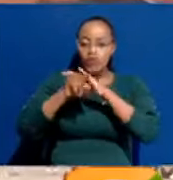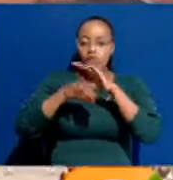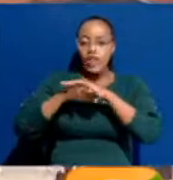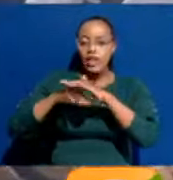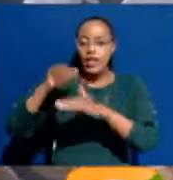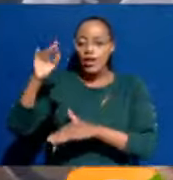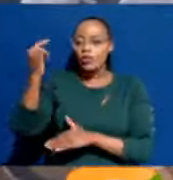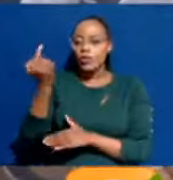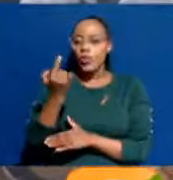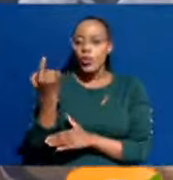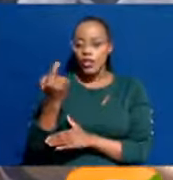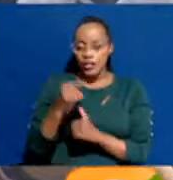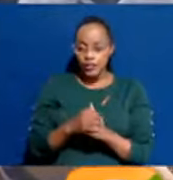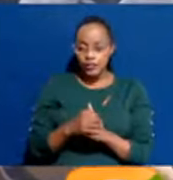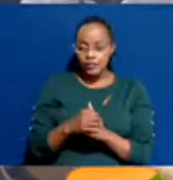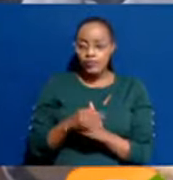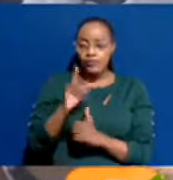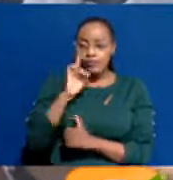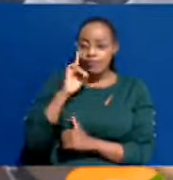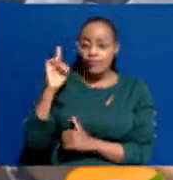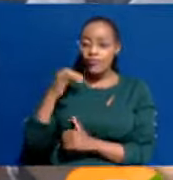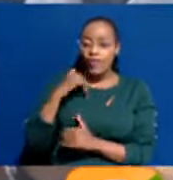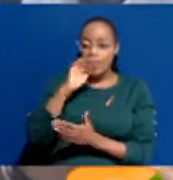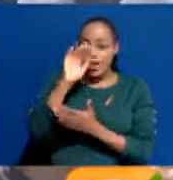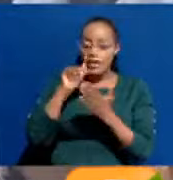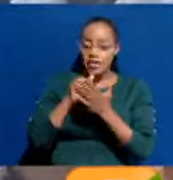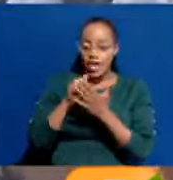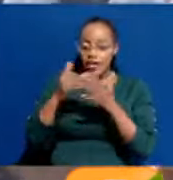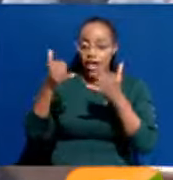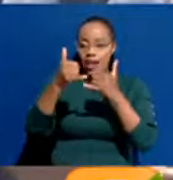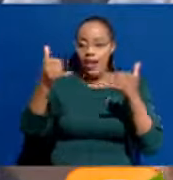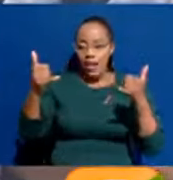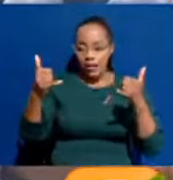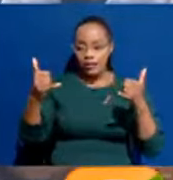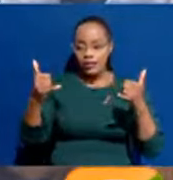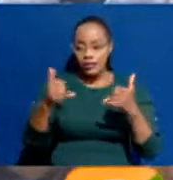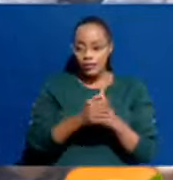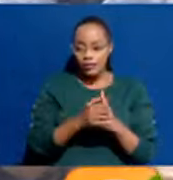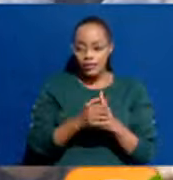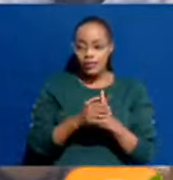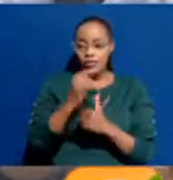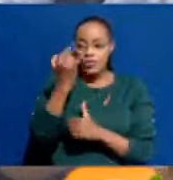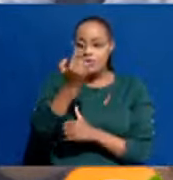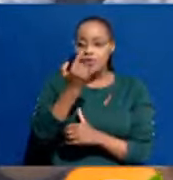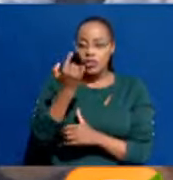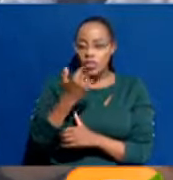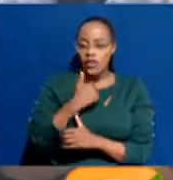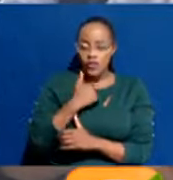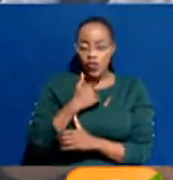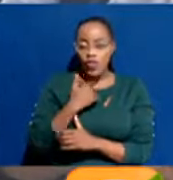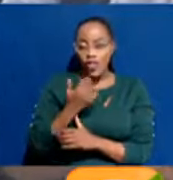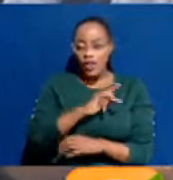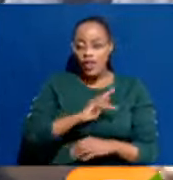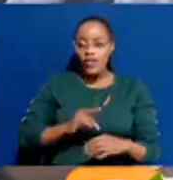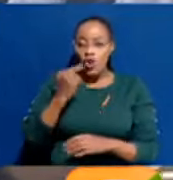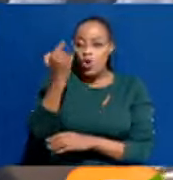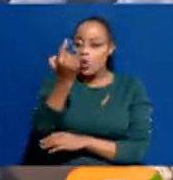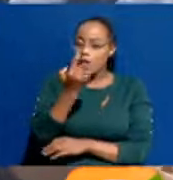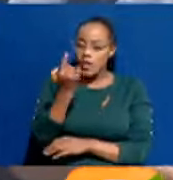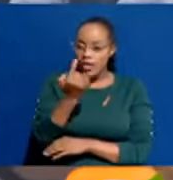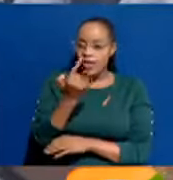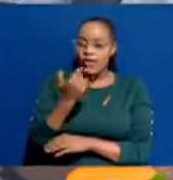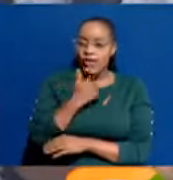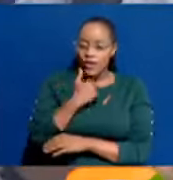kutoka tu. So this is a central line, usually only for the emperor, but only for